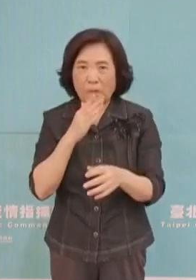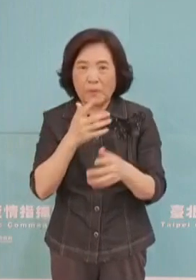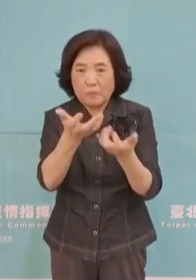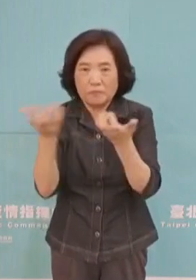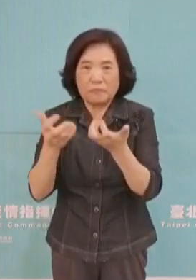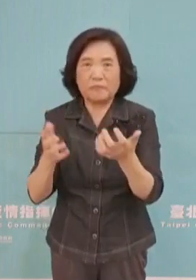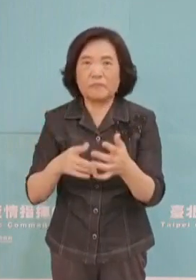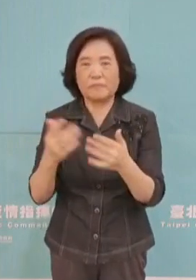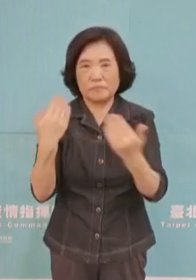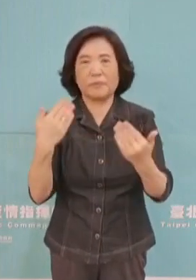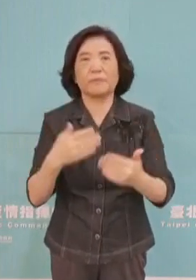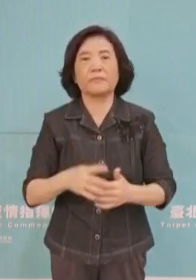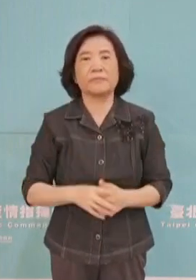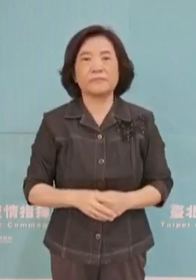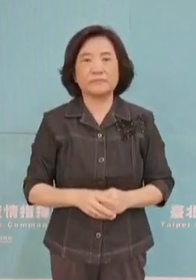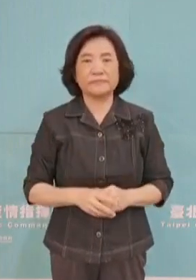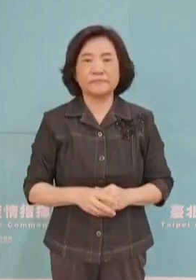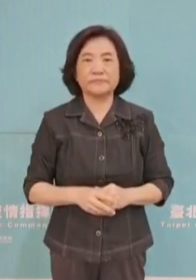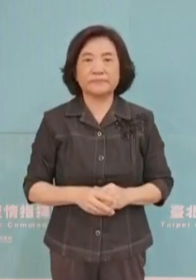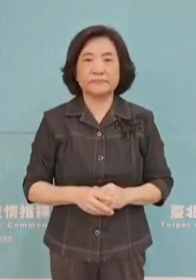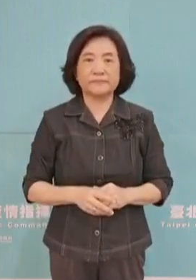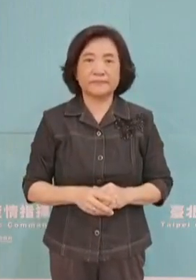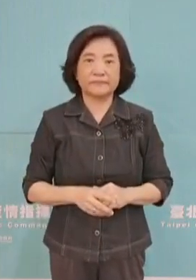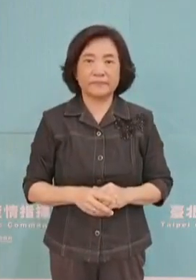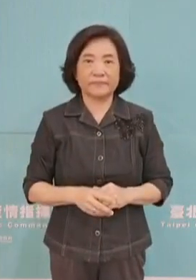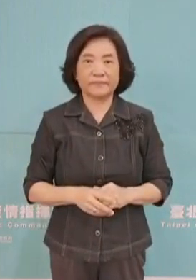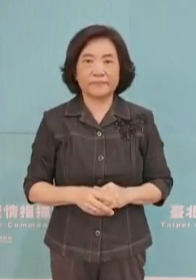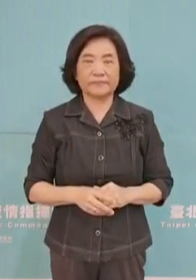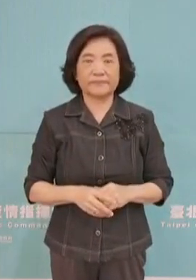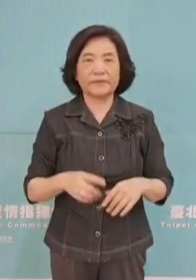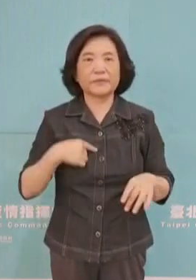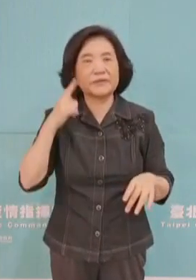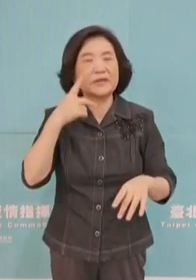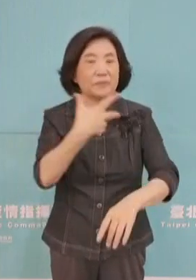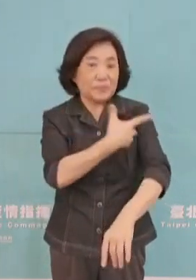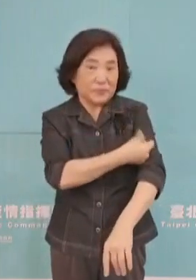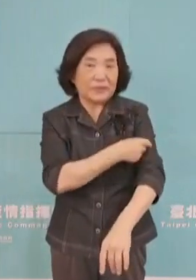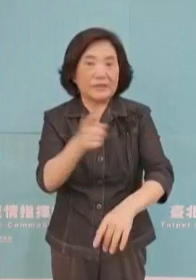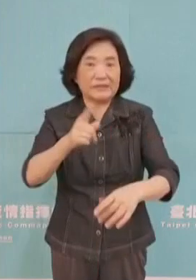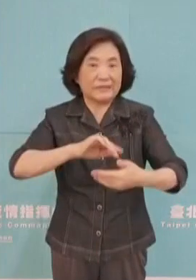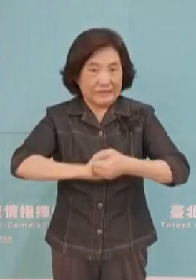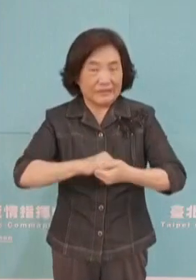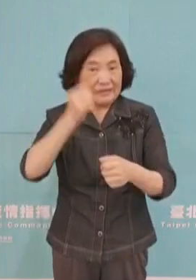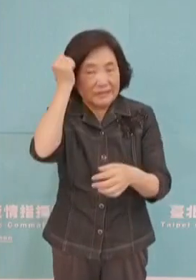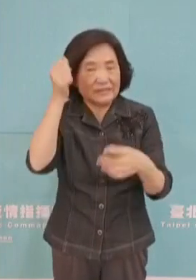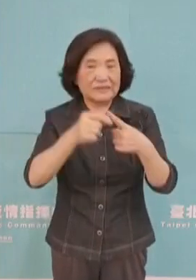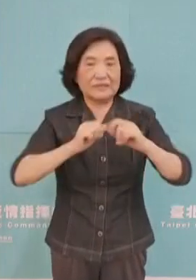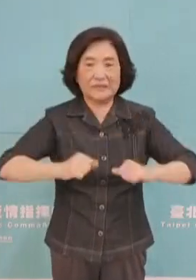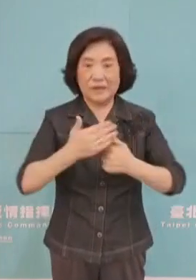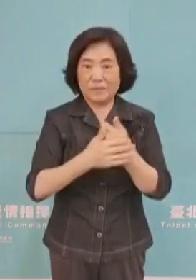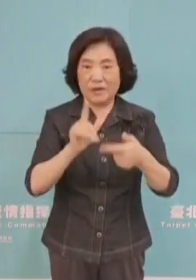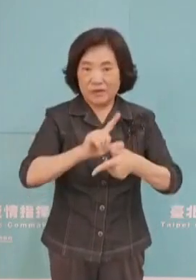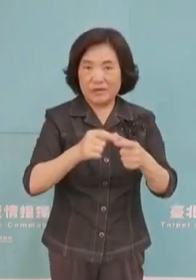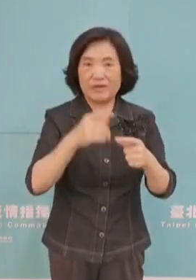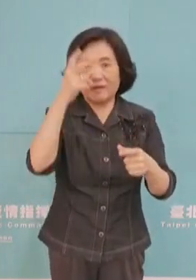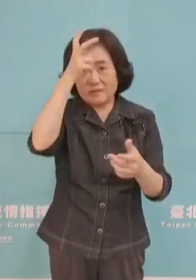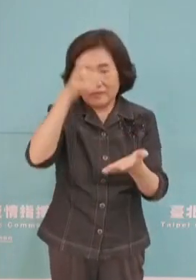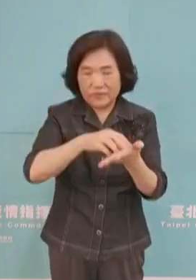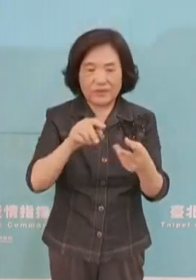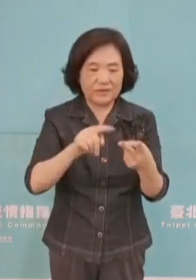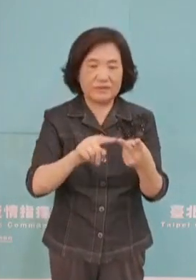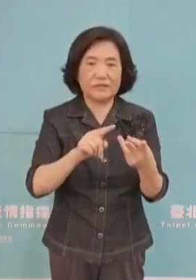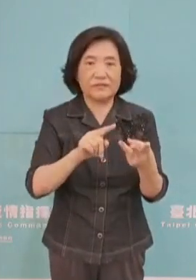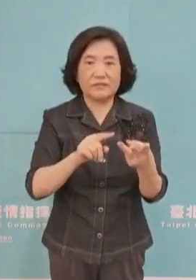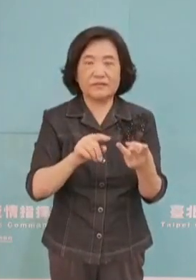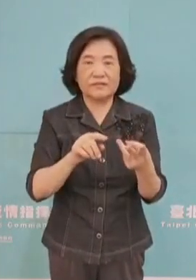间分隔的效应。啊，不过这样呢，这个去打疫苗还是要记得带健保卡、身份证哦。还有的